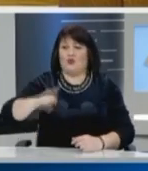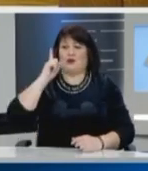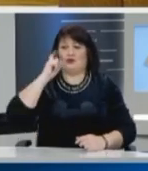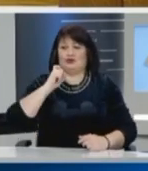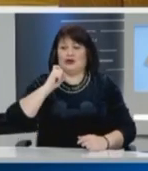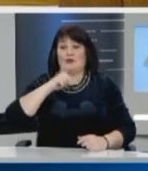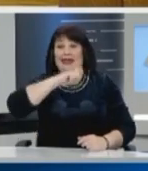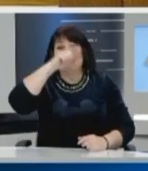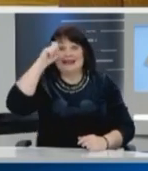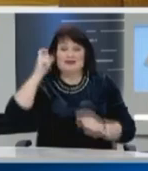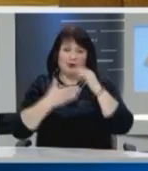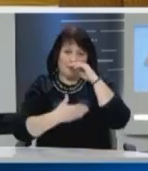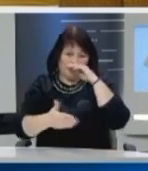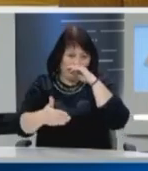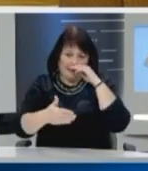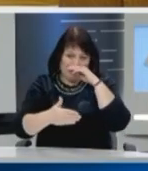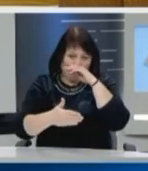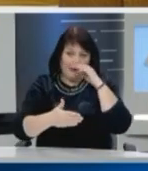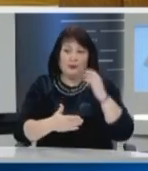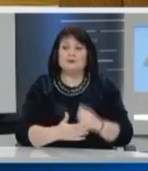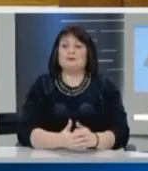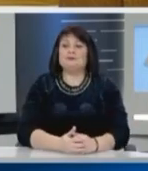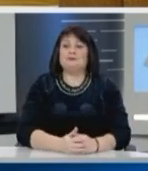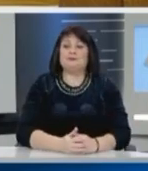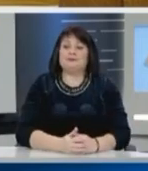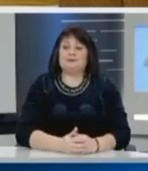Σε μια δύσκολη λοιπόν περίοδο,